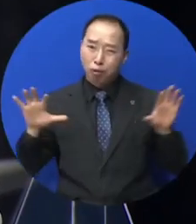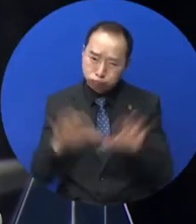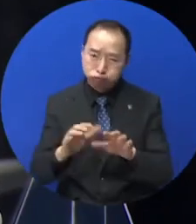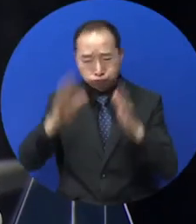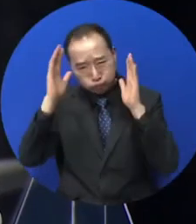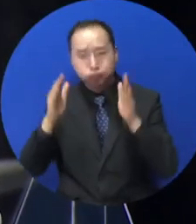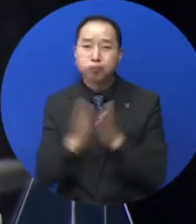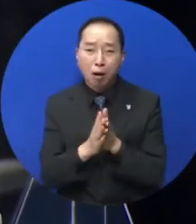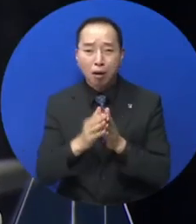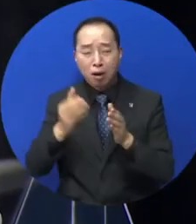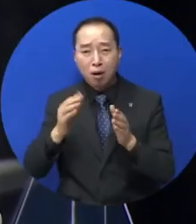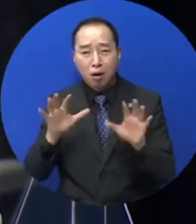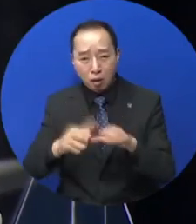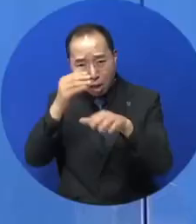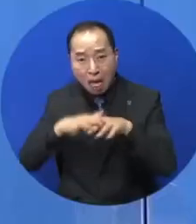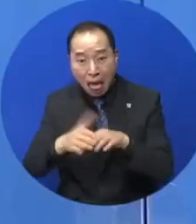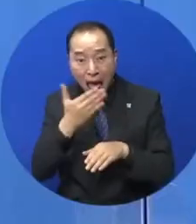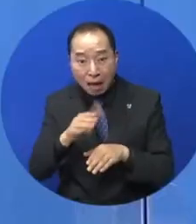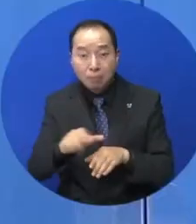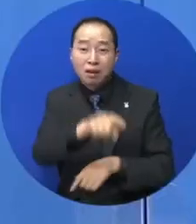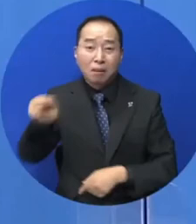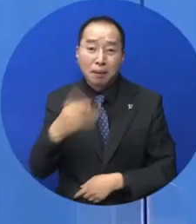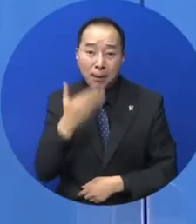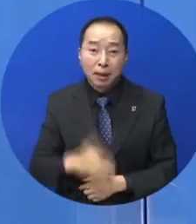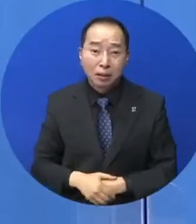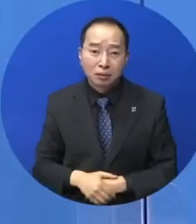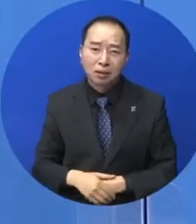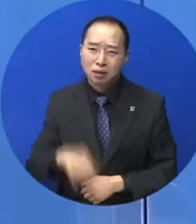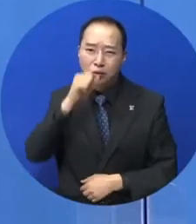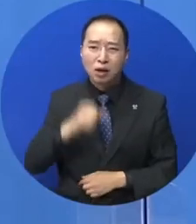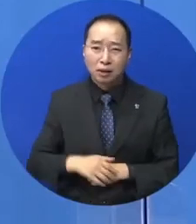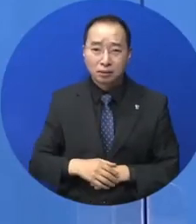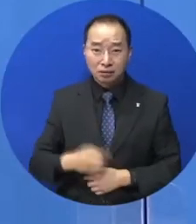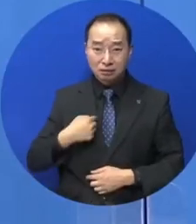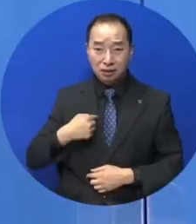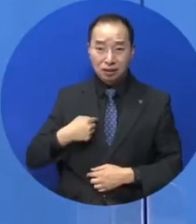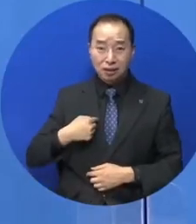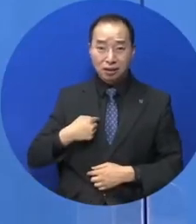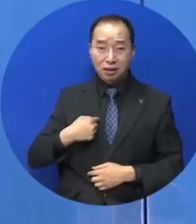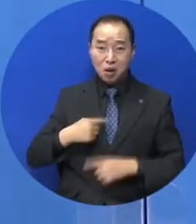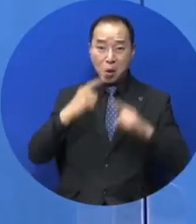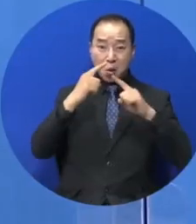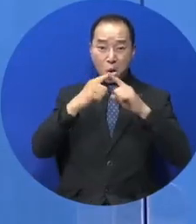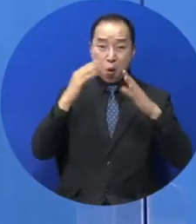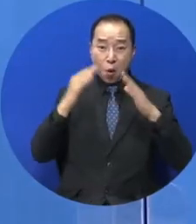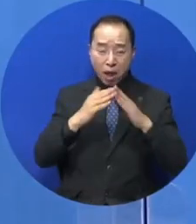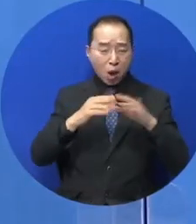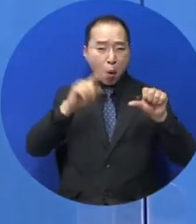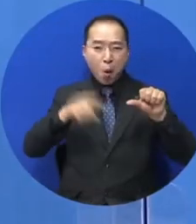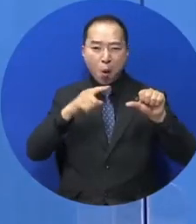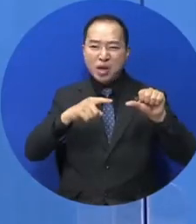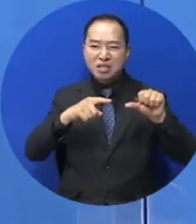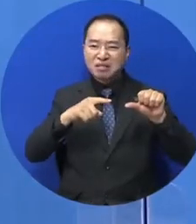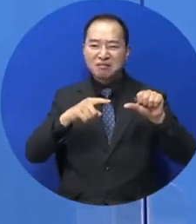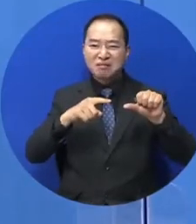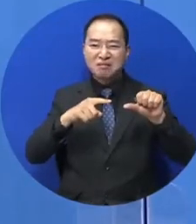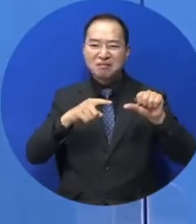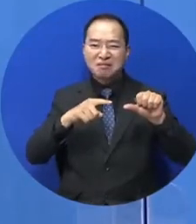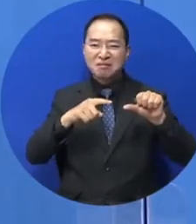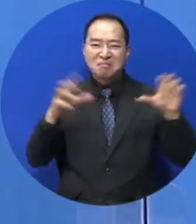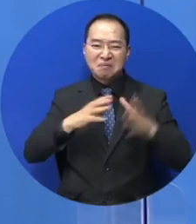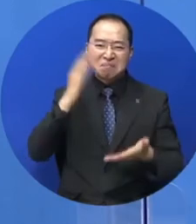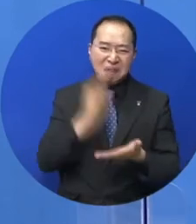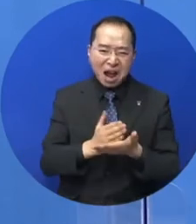있고 찬송도 부르고 얼마나 좋습니까? 그래서 저도 지금 교회를 5인 이하 금지됐을 때 가지